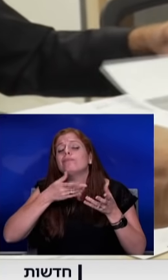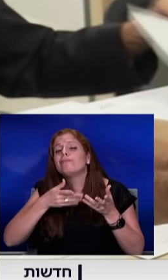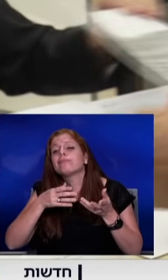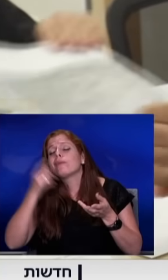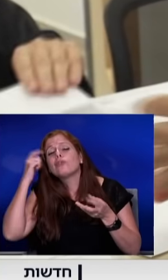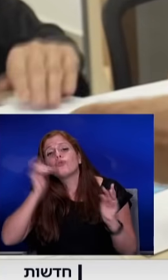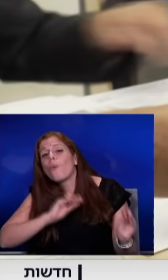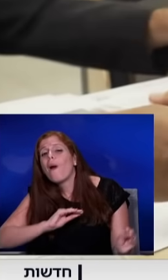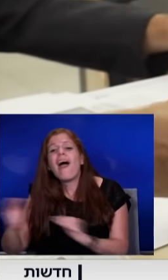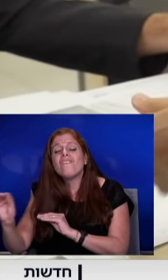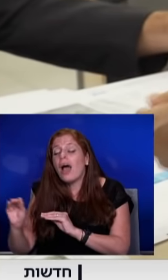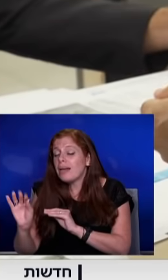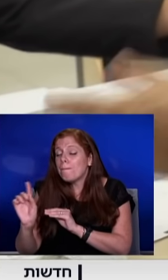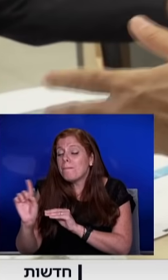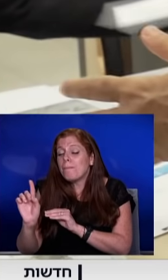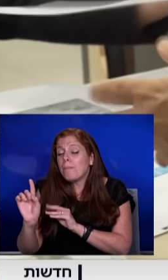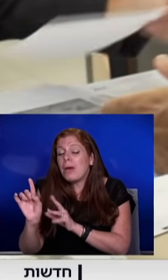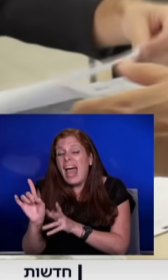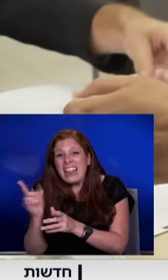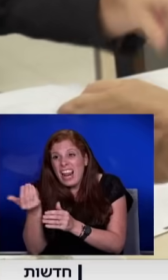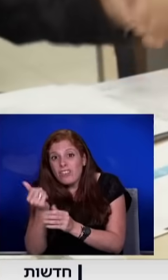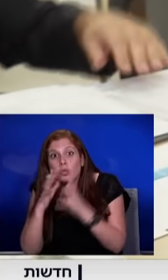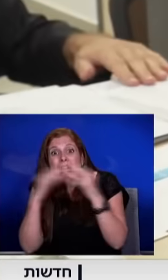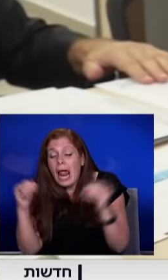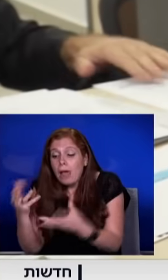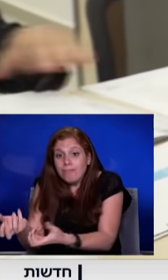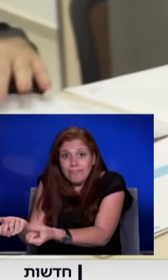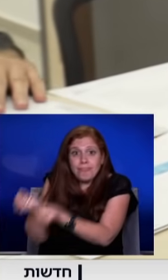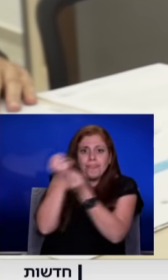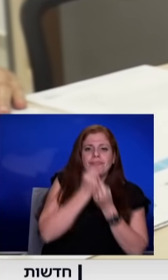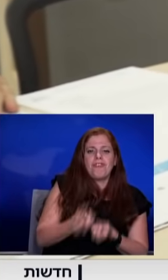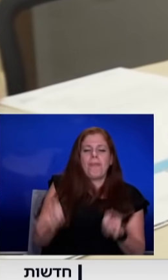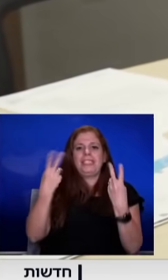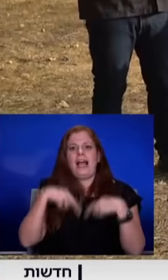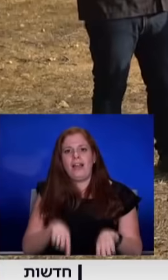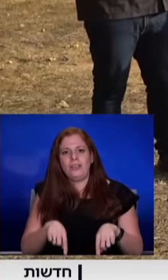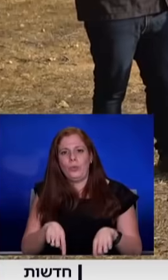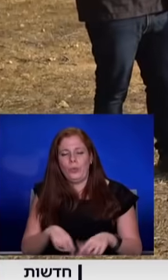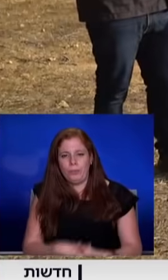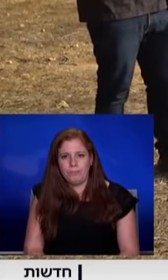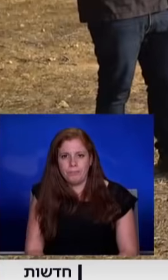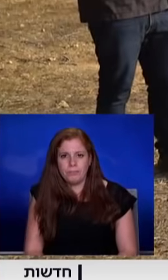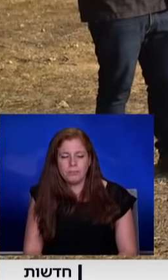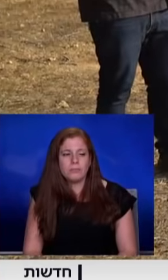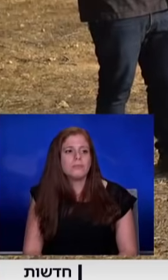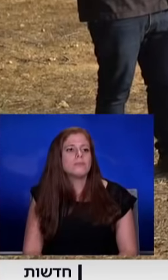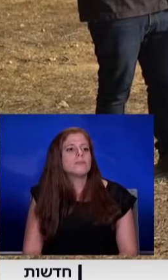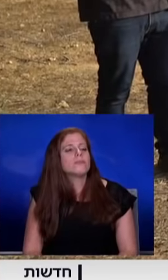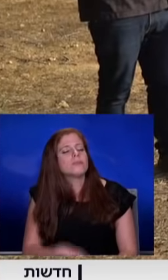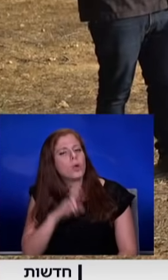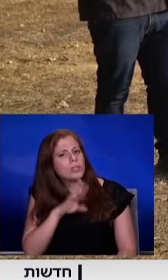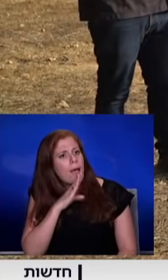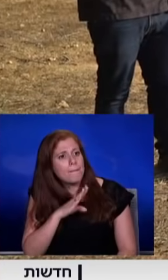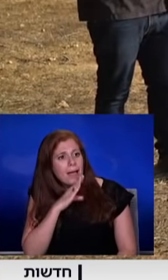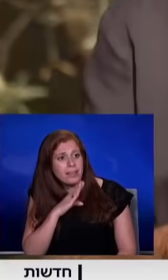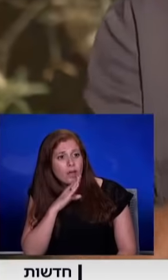אותו מיד באצבעות, בקצה ככה, לפני שהוא לגמרי נעלם לי, מצליח להרים אותו לעגלה. רוזנר, הבעיה של רוף אייזן